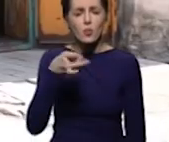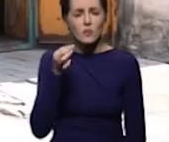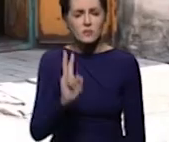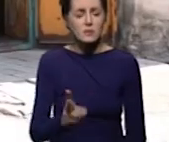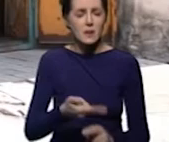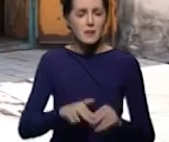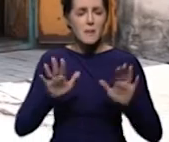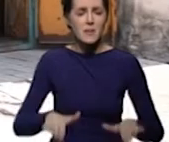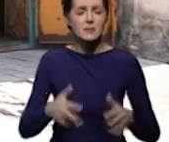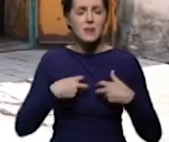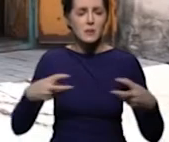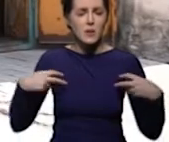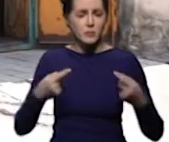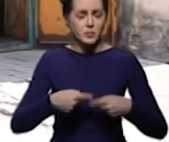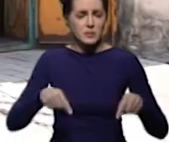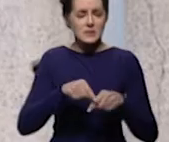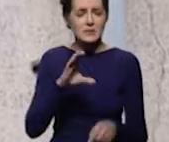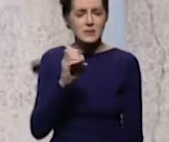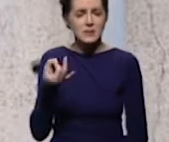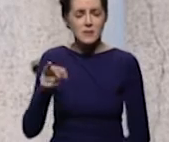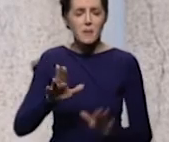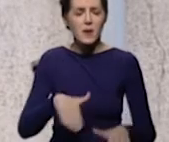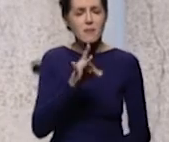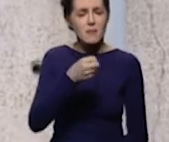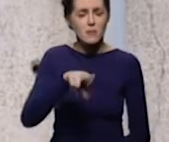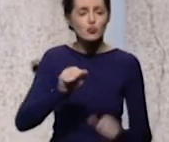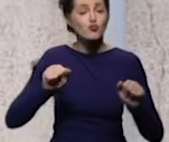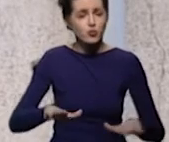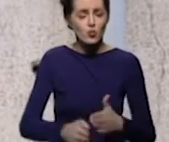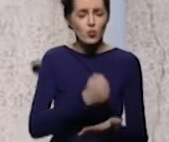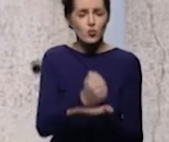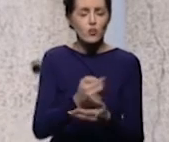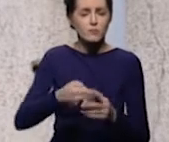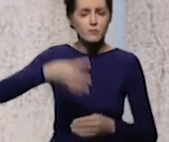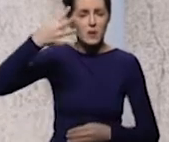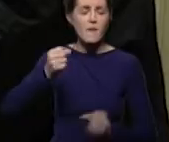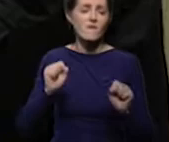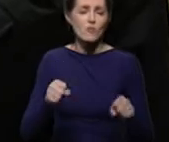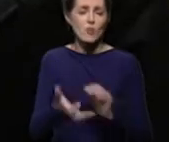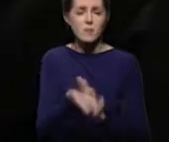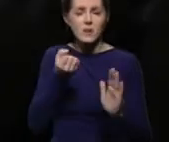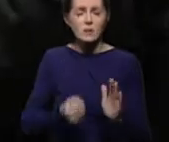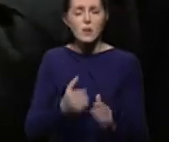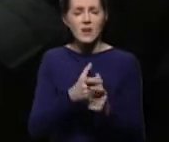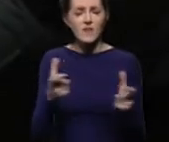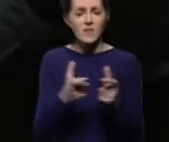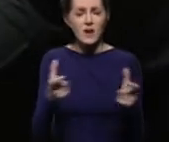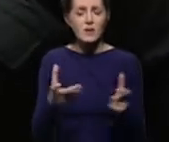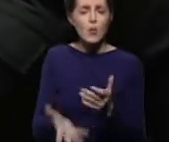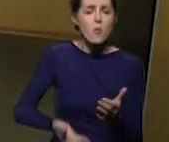на останній сесії міськради, тож мешканці багатоповерхівок знову отримуватимуть кілька квитанцій на